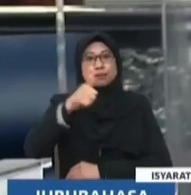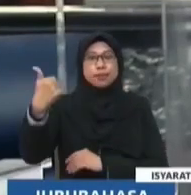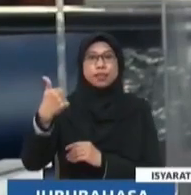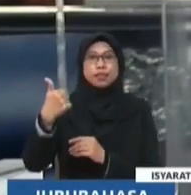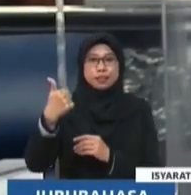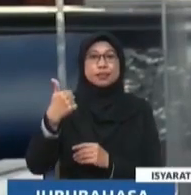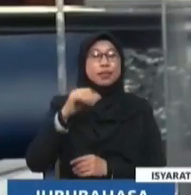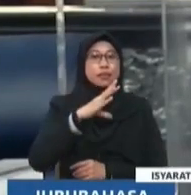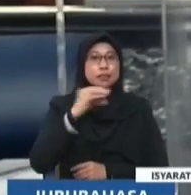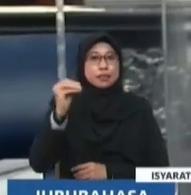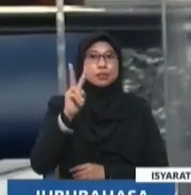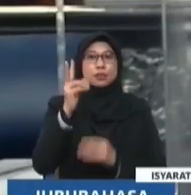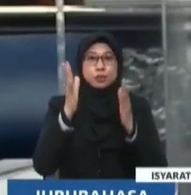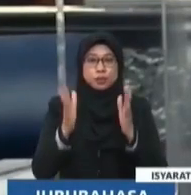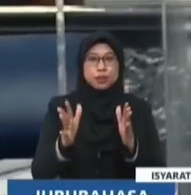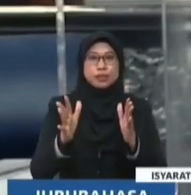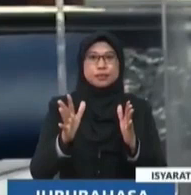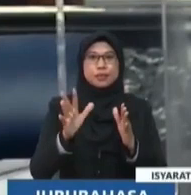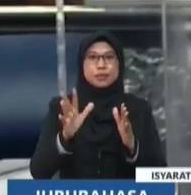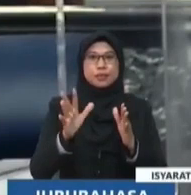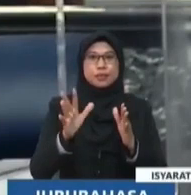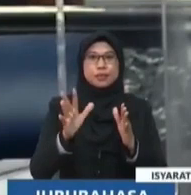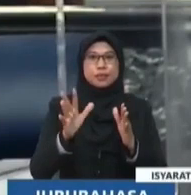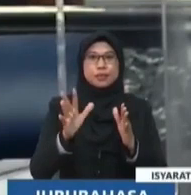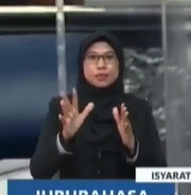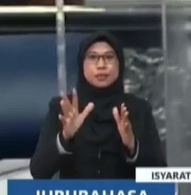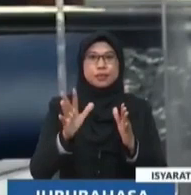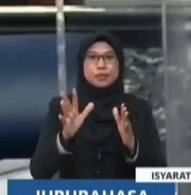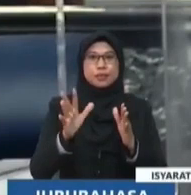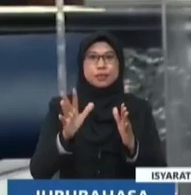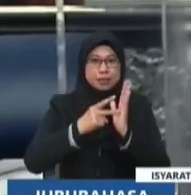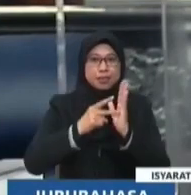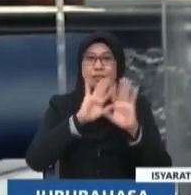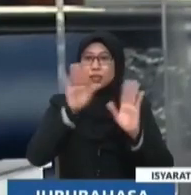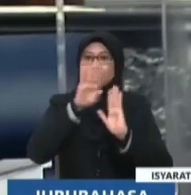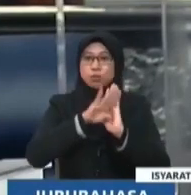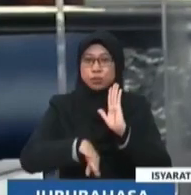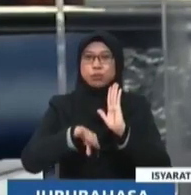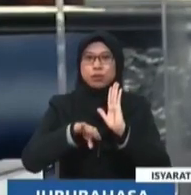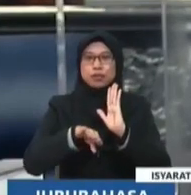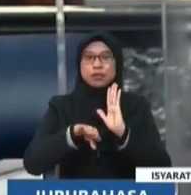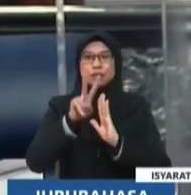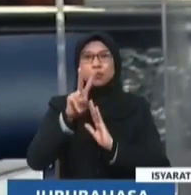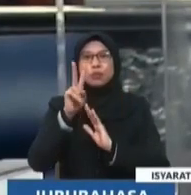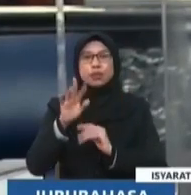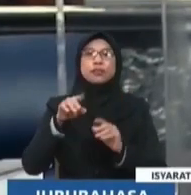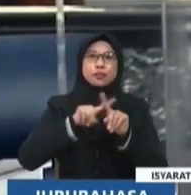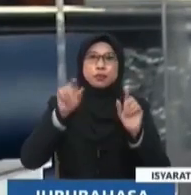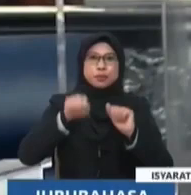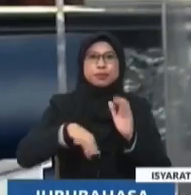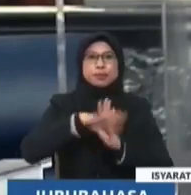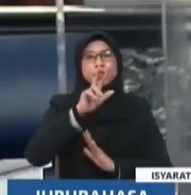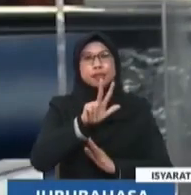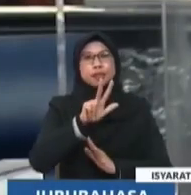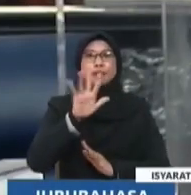yang tidak kurang dapat dulu orang lembaga penampilan yang lain permanennya jangan kurang the pada Duo maknanya boleh tiga boleh di